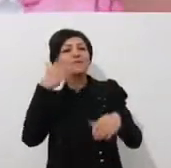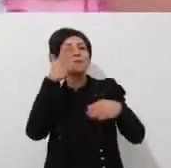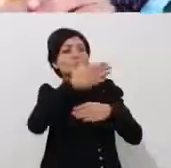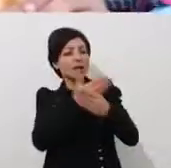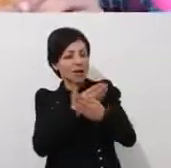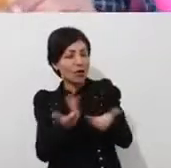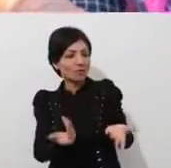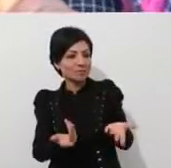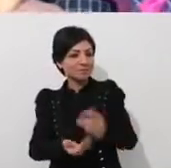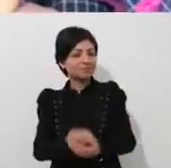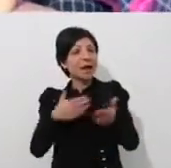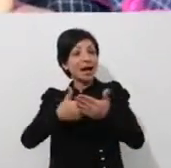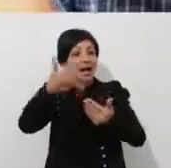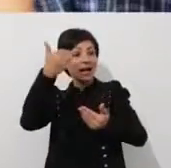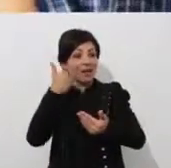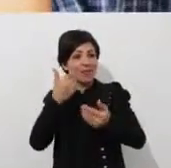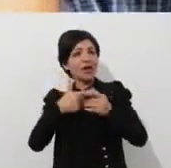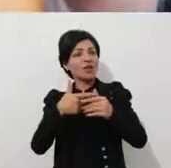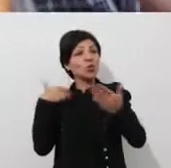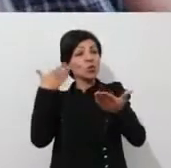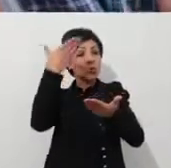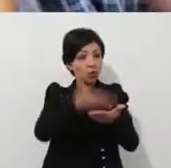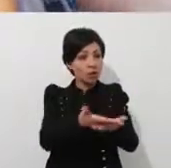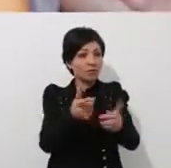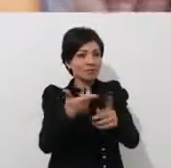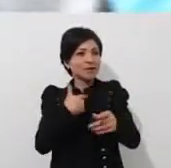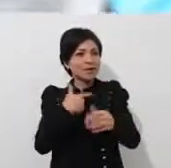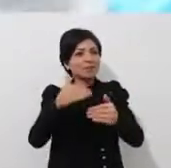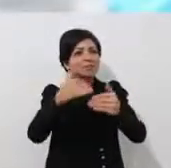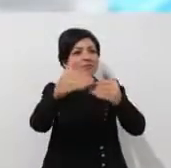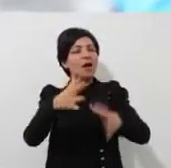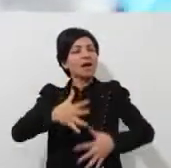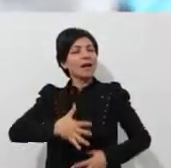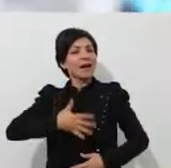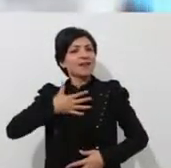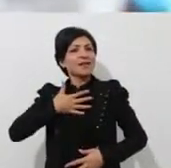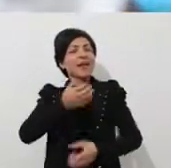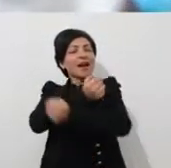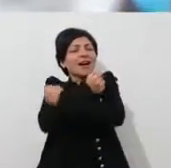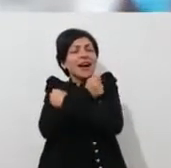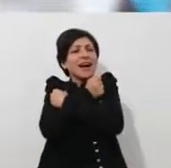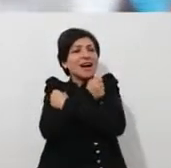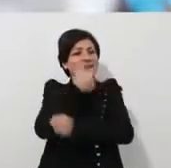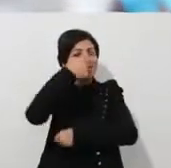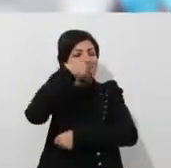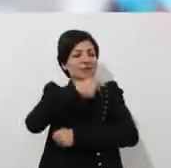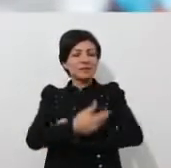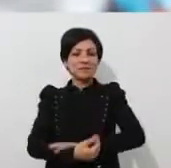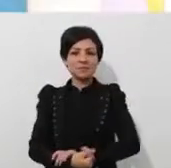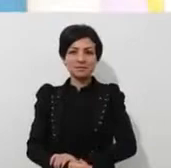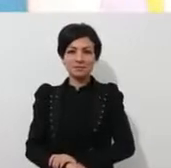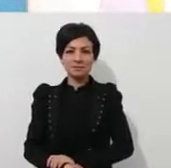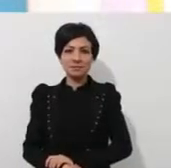سوالي كونديسيون، كي نشوف على معناتها قبل ونشوف تو تقدمها نفرح برفان كي نعنقها ونبدا نبكي